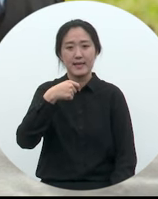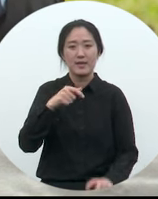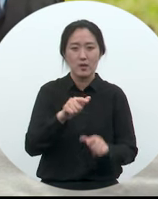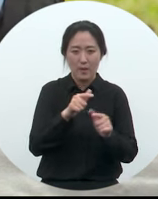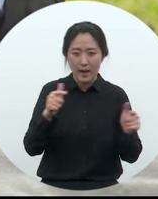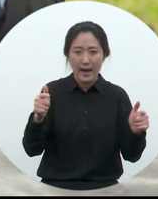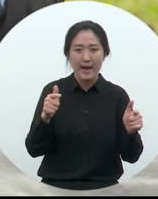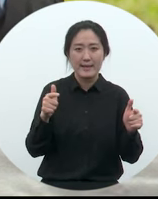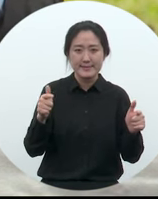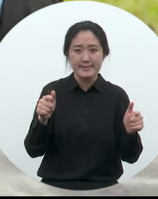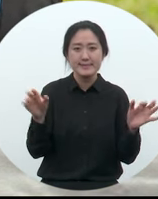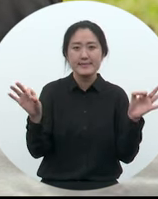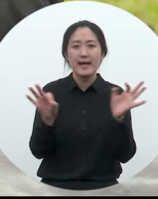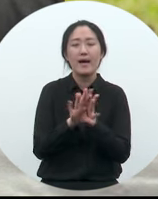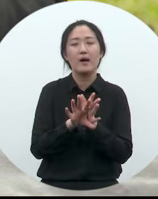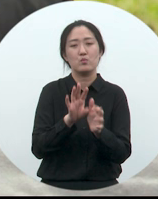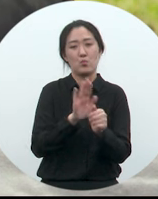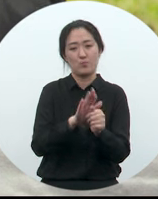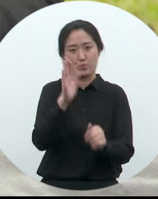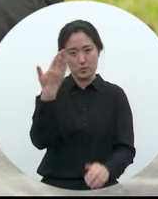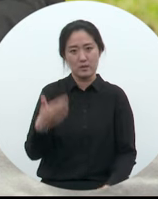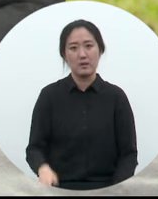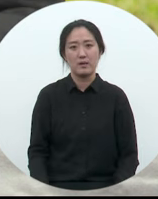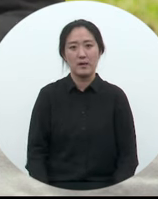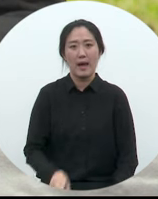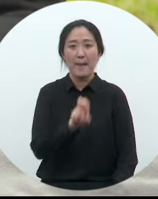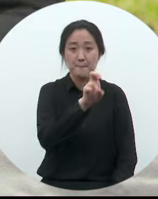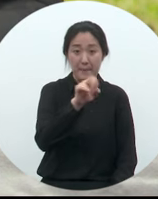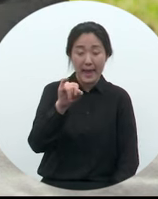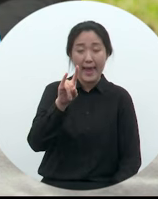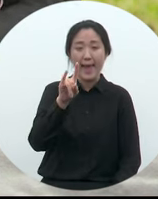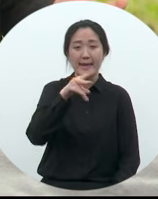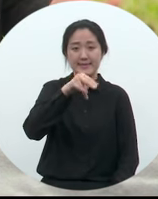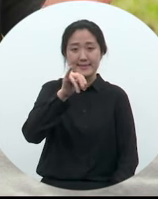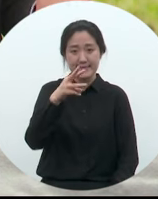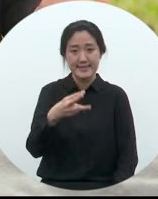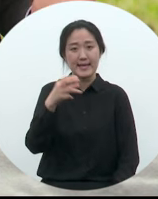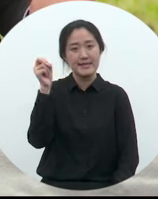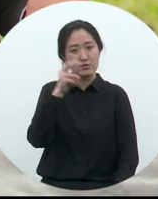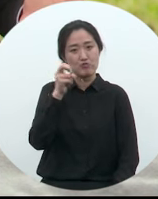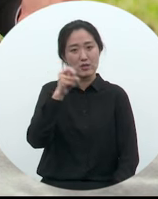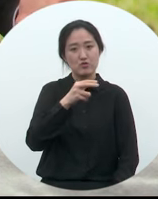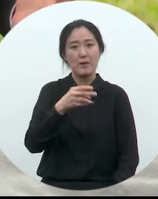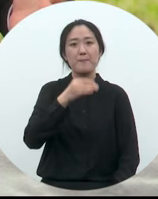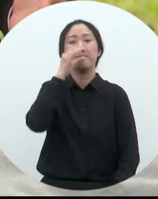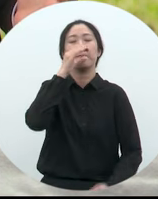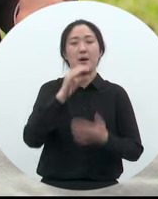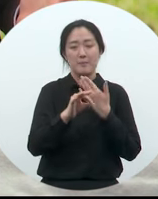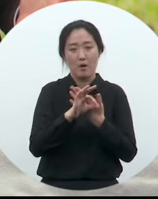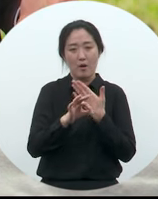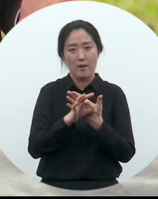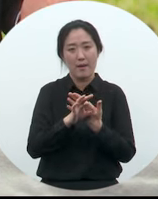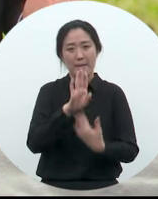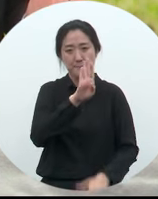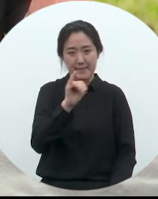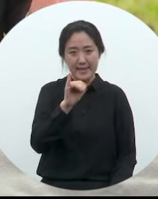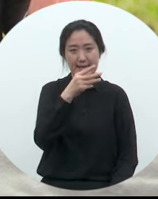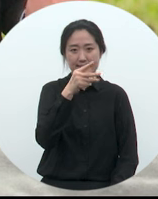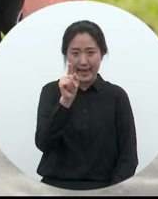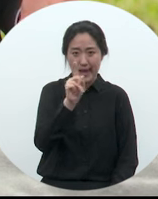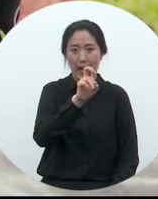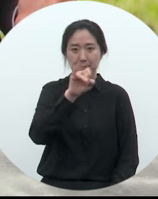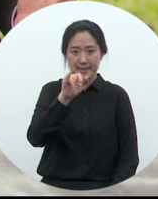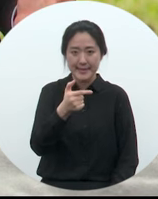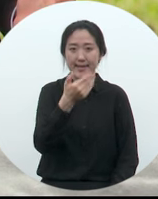혈에도 이것을 없애주는 것이 바로 매실입니다. 또 매실은 우리가 자주 먹게 되면은 비타민 C 성분들이 많이